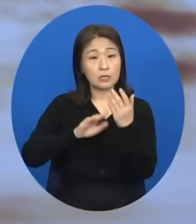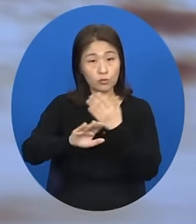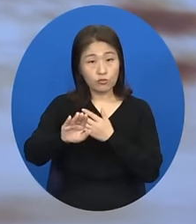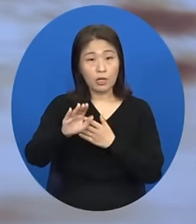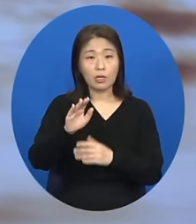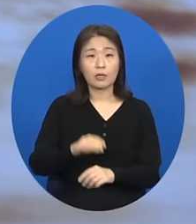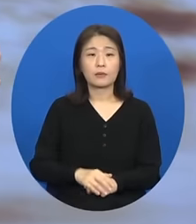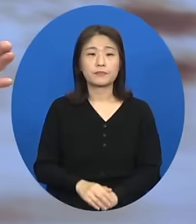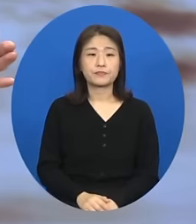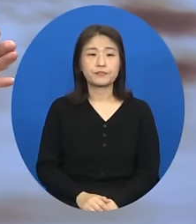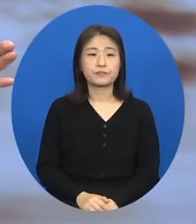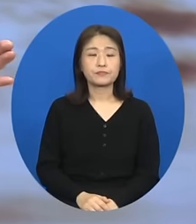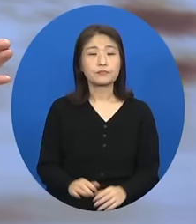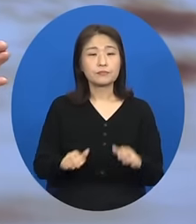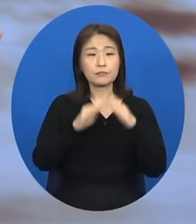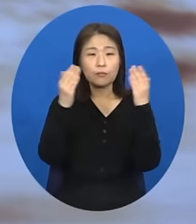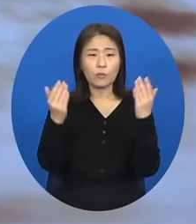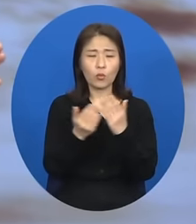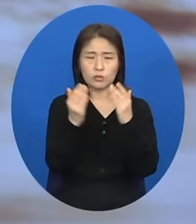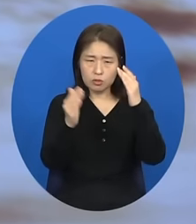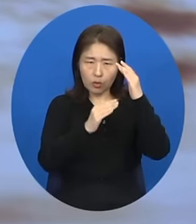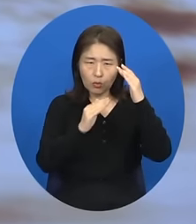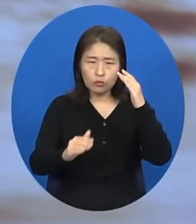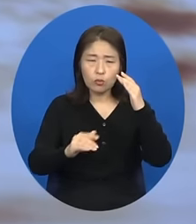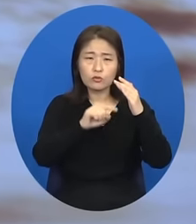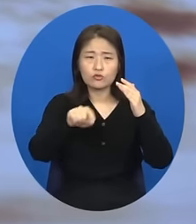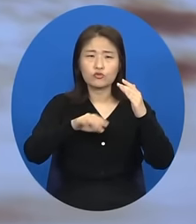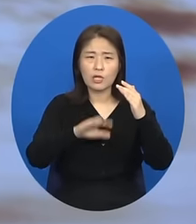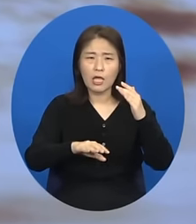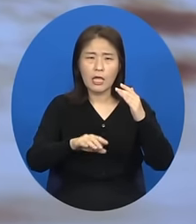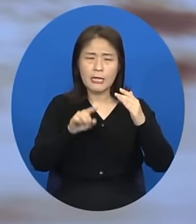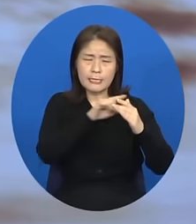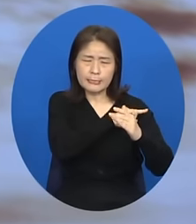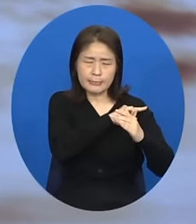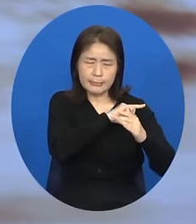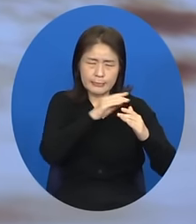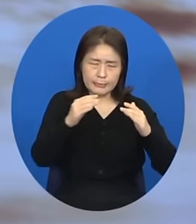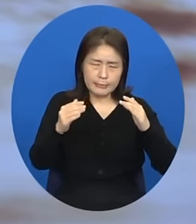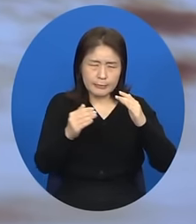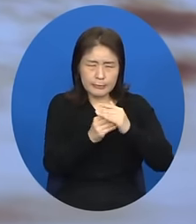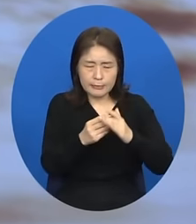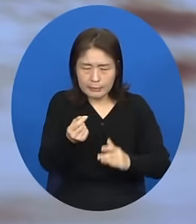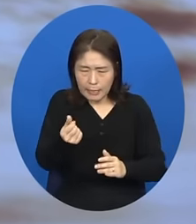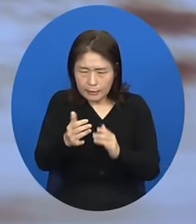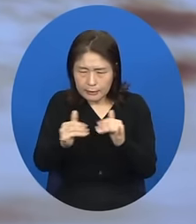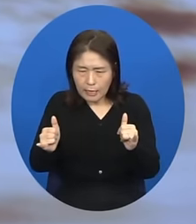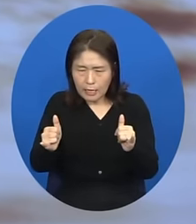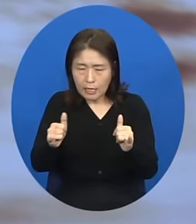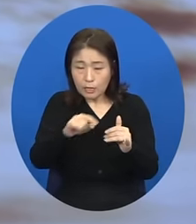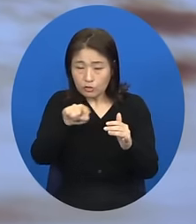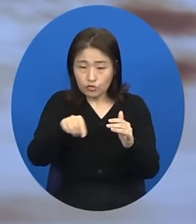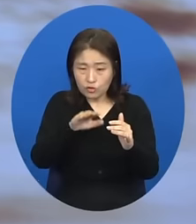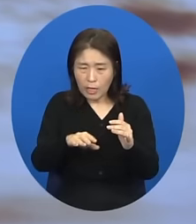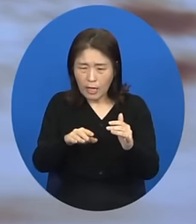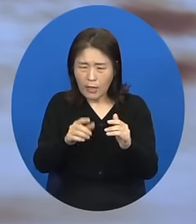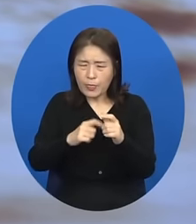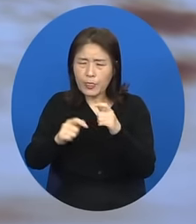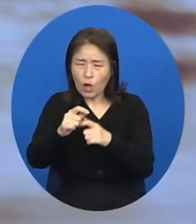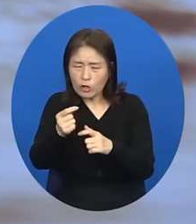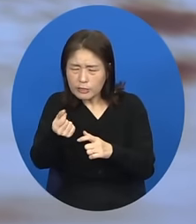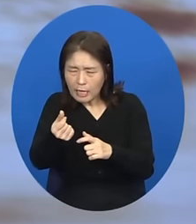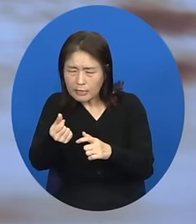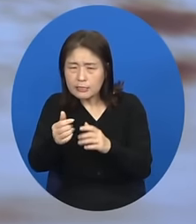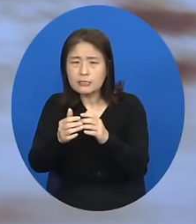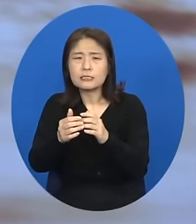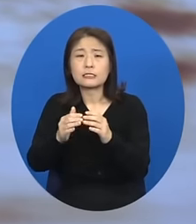8절에 보면, 모든 성도 중에 지극히 작은 자보다 더 작은 나에게 이 은혜를 주신 것은 측량할 수 없는